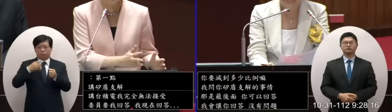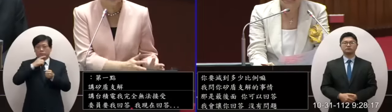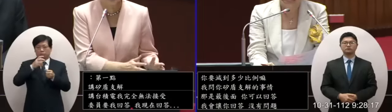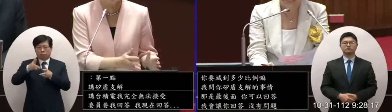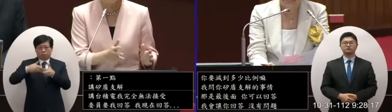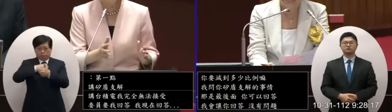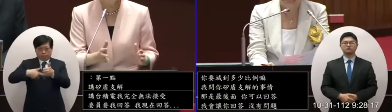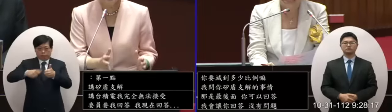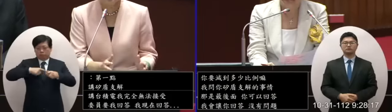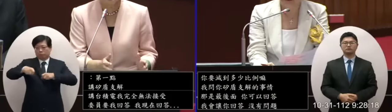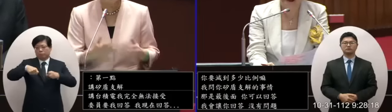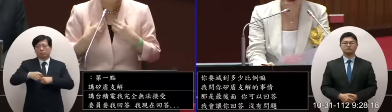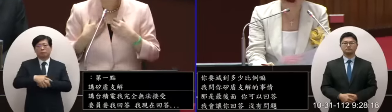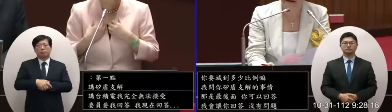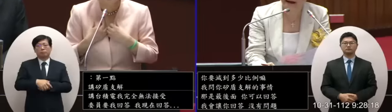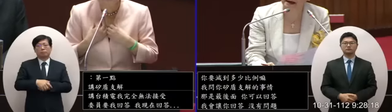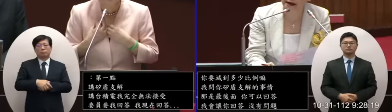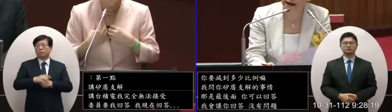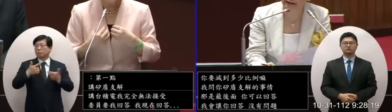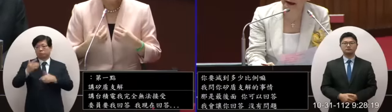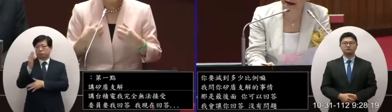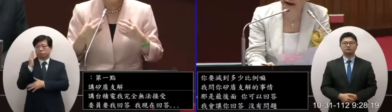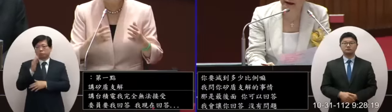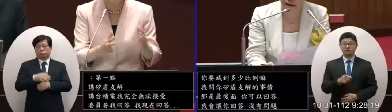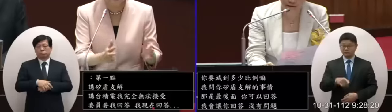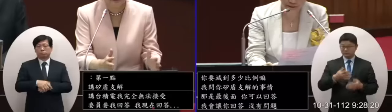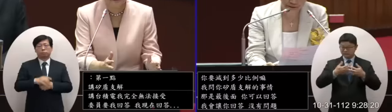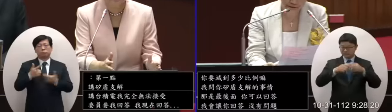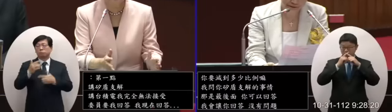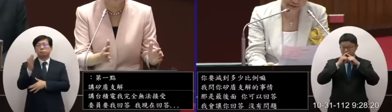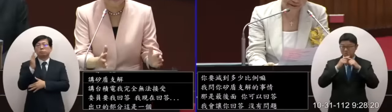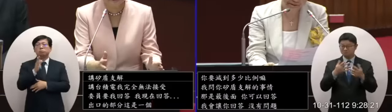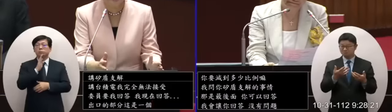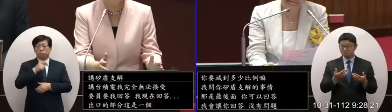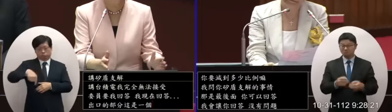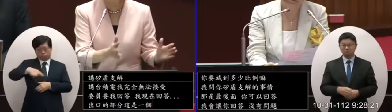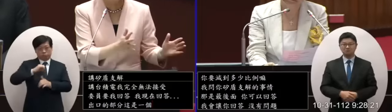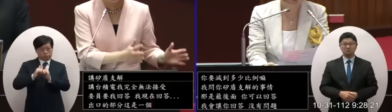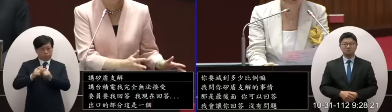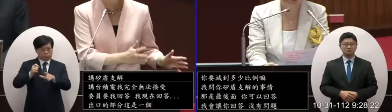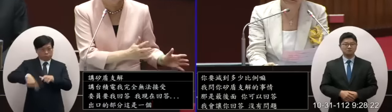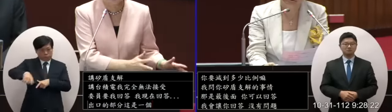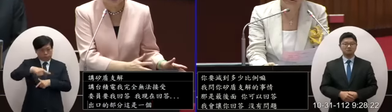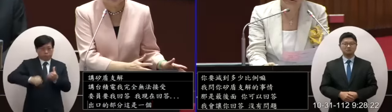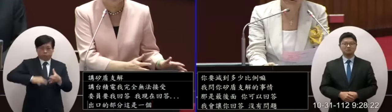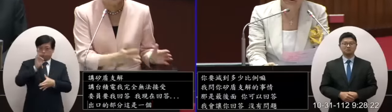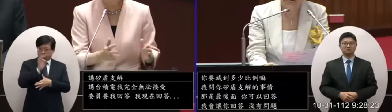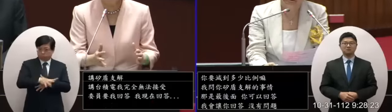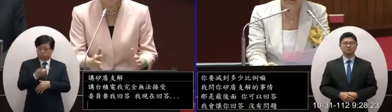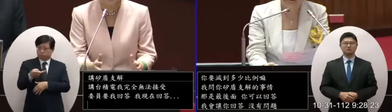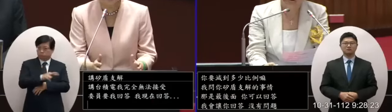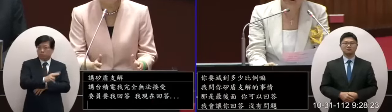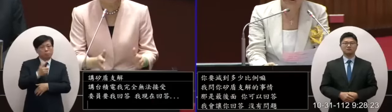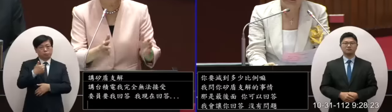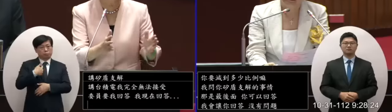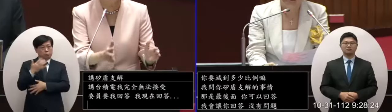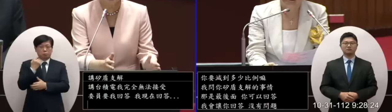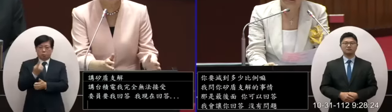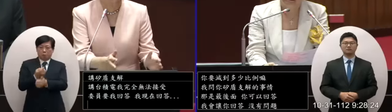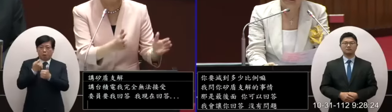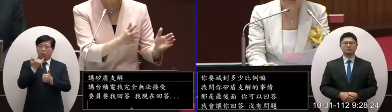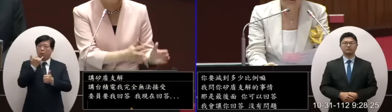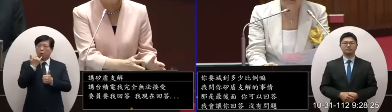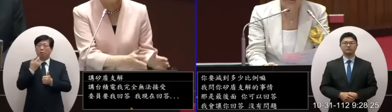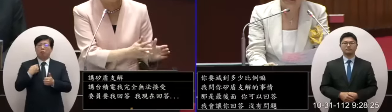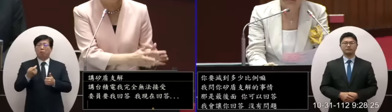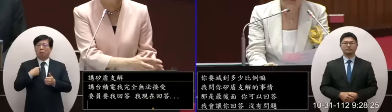的策略。那这个部分不是政府， 是机密， 这个是民间企业的投资的转向，不是政府说你